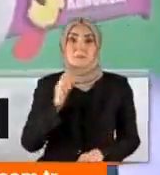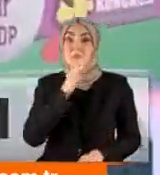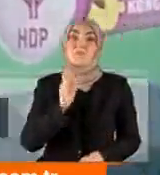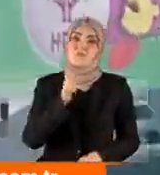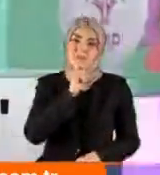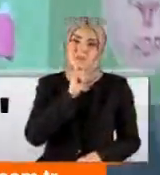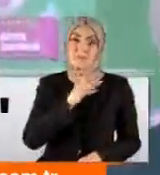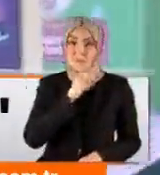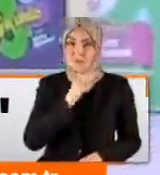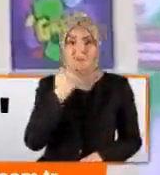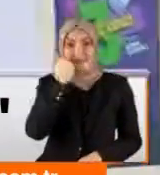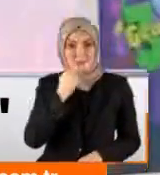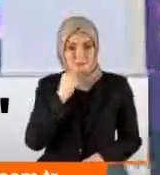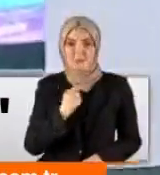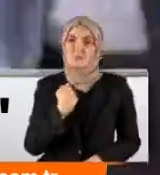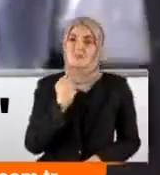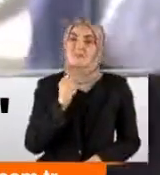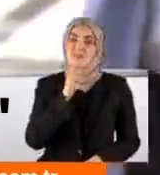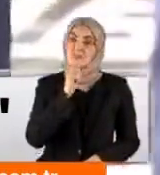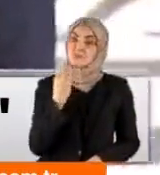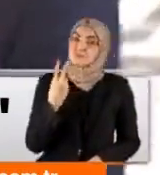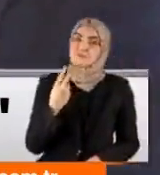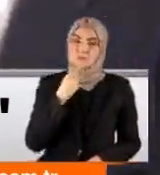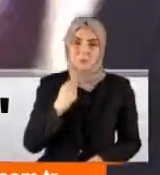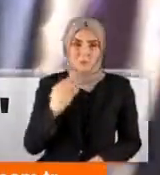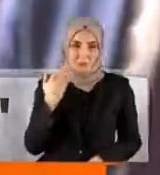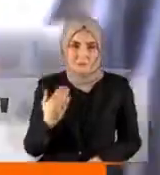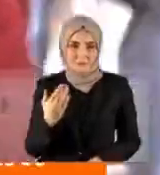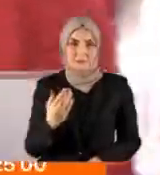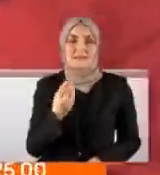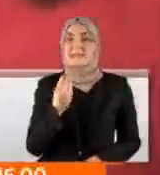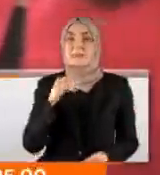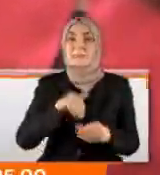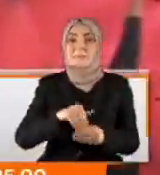Akşener, Pervin Buldan'ın kendisini katil olarak suçlamasının İyi Parti tabanında